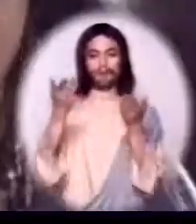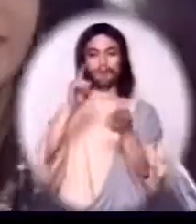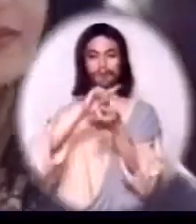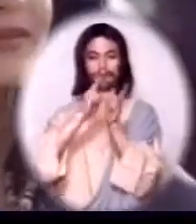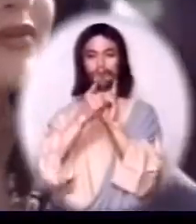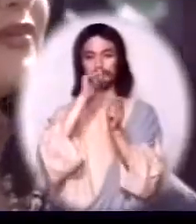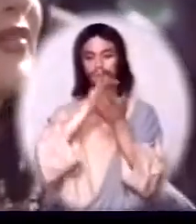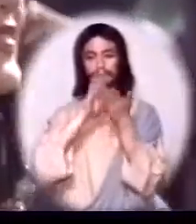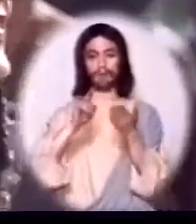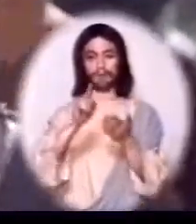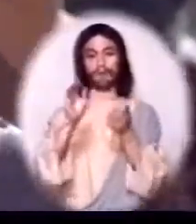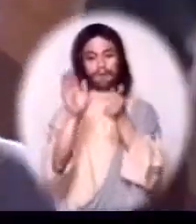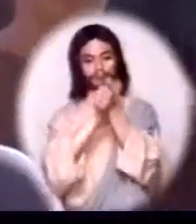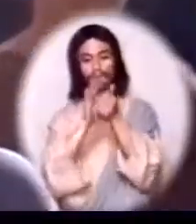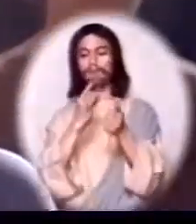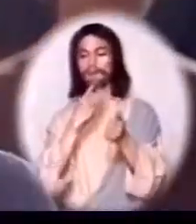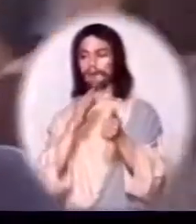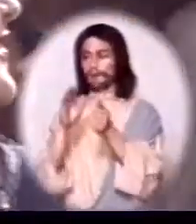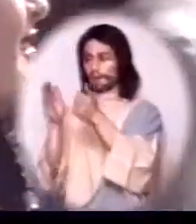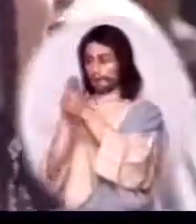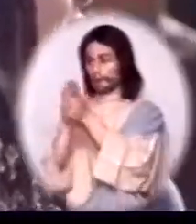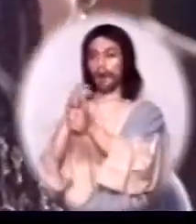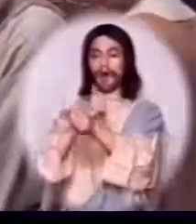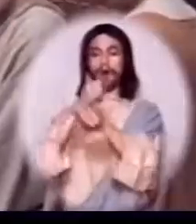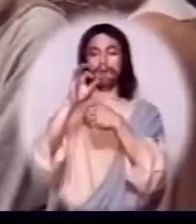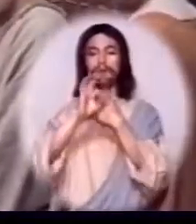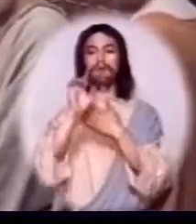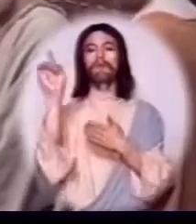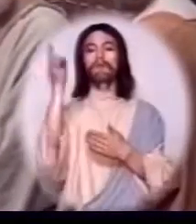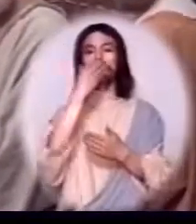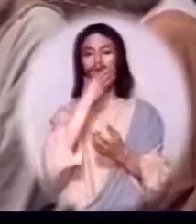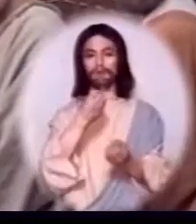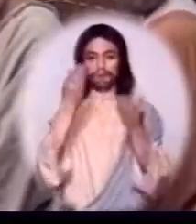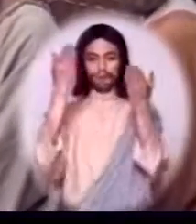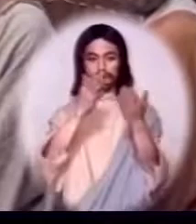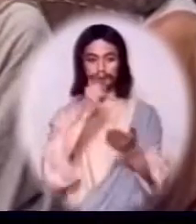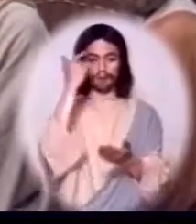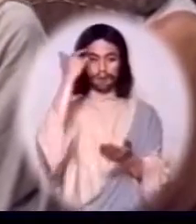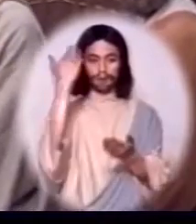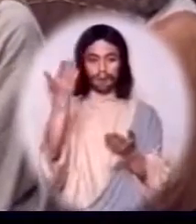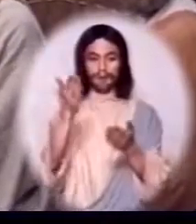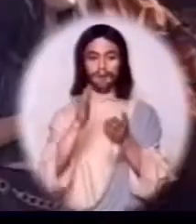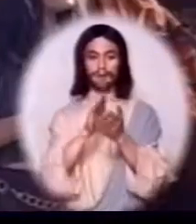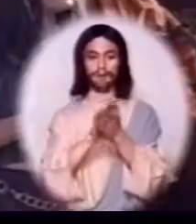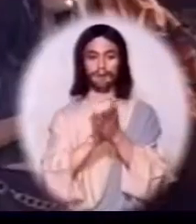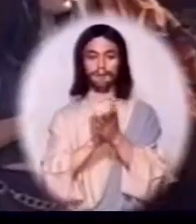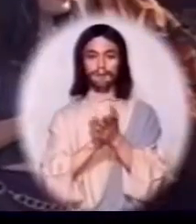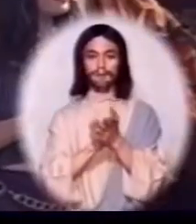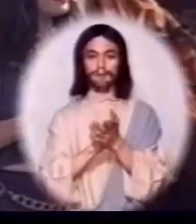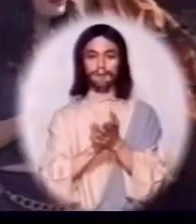사랑하느니라. 너희를 선대하는 자에게만 선대한다면 어찌 축복을 받을 수 있겠느냐?